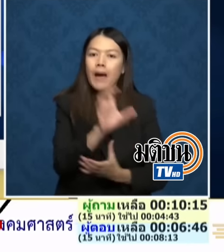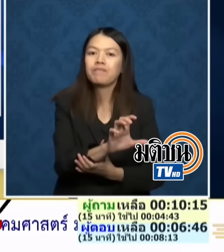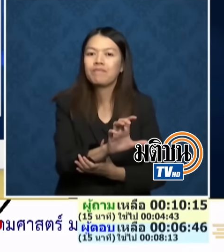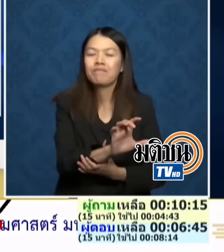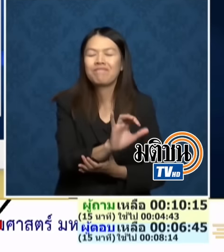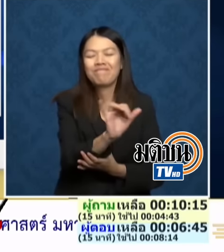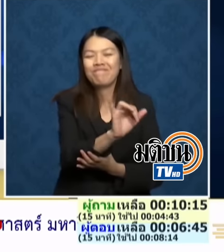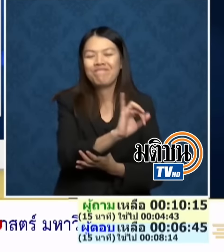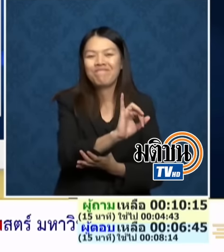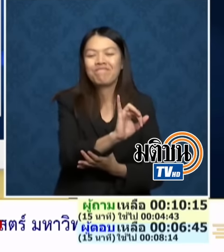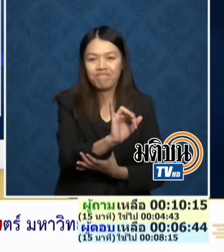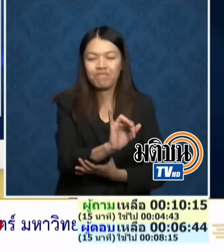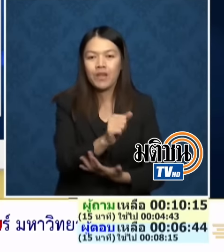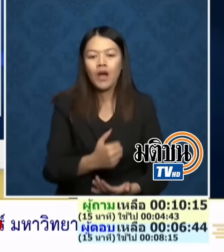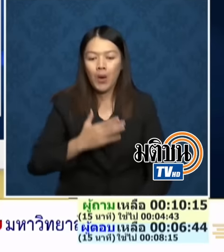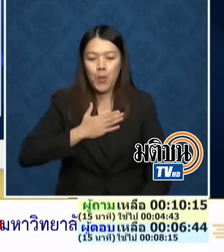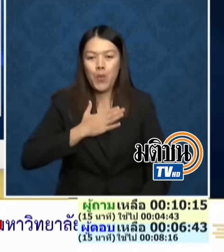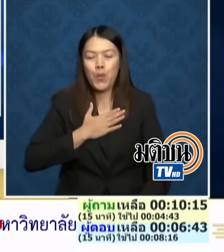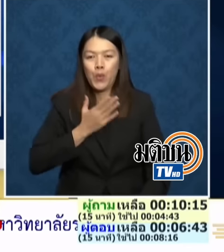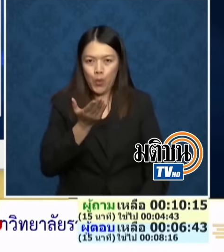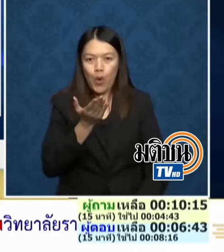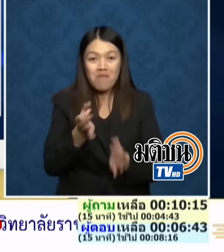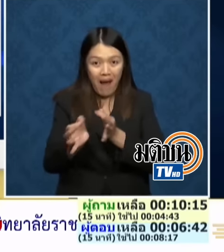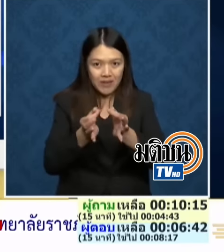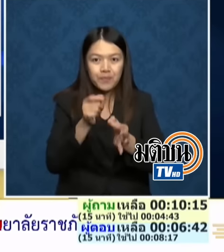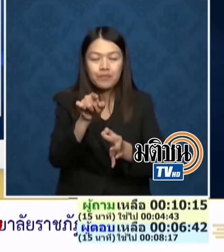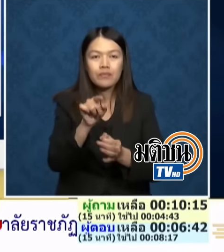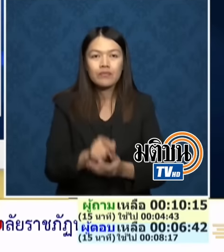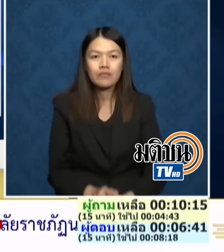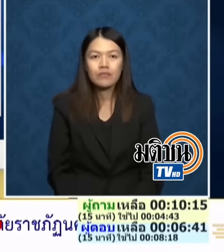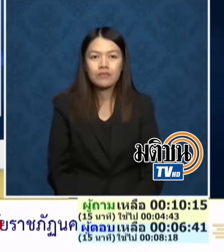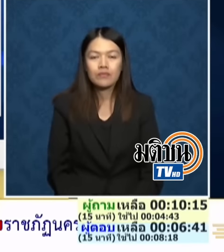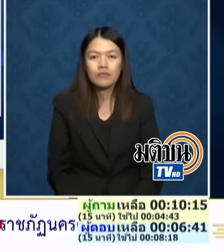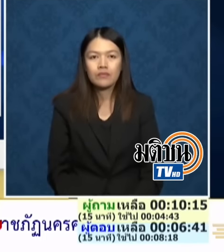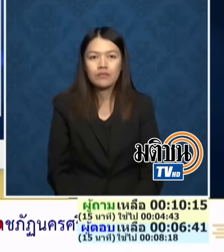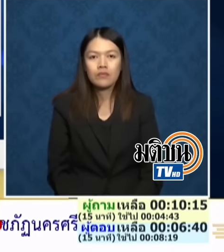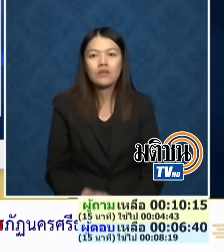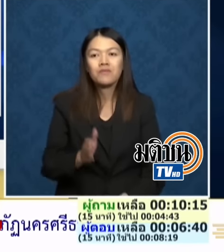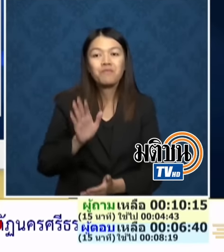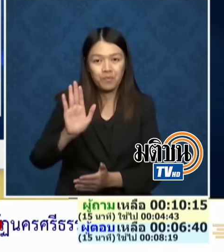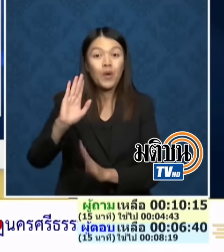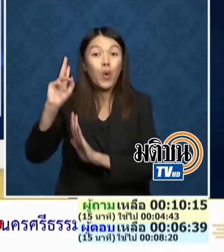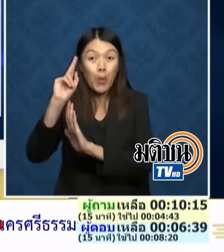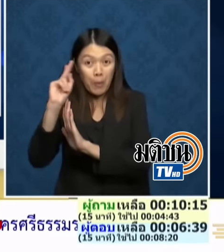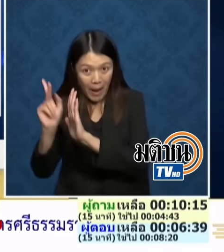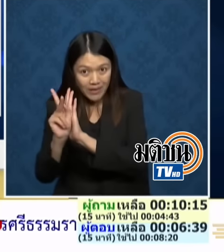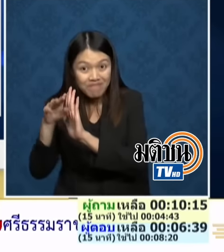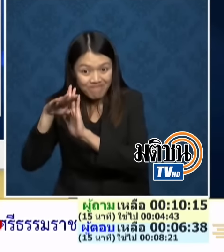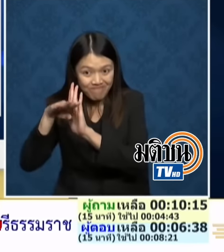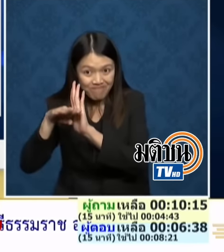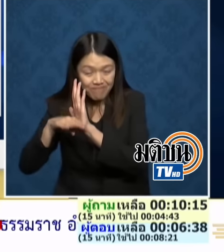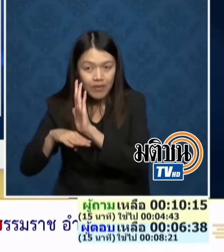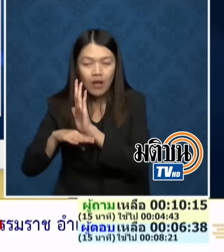ครั ผมตบช่เจนนะครั ส่วนผมจะขอยากขยายความนหนงครัว่านั้นเปเรองกฎหมายนะครั